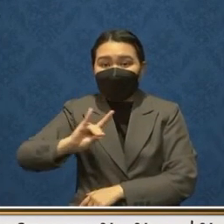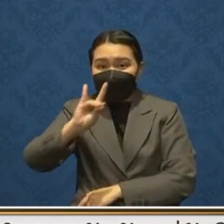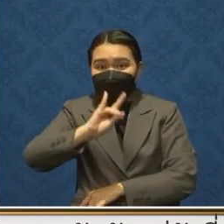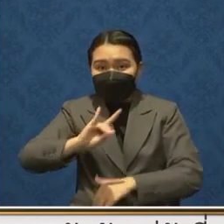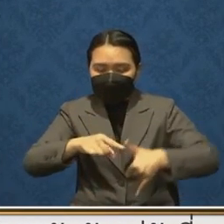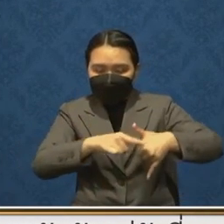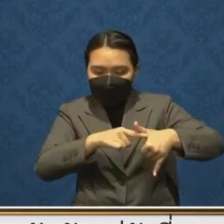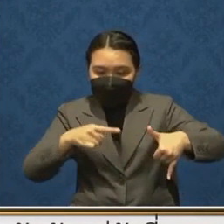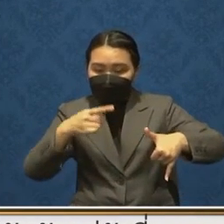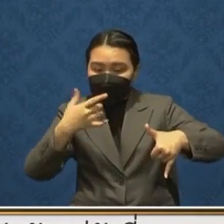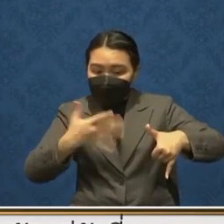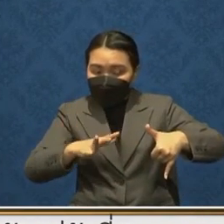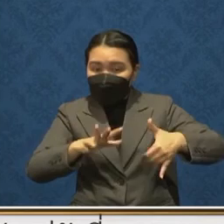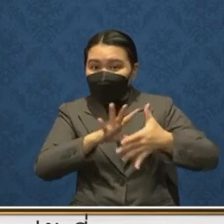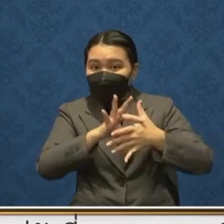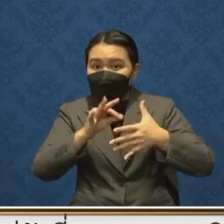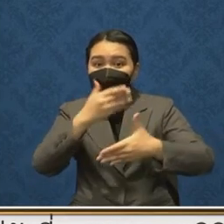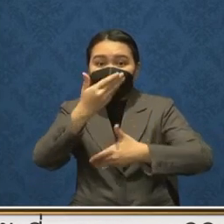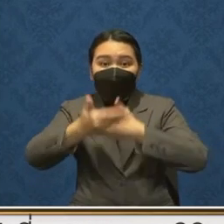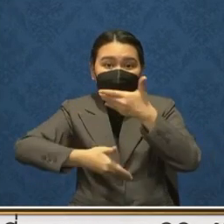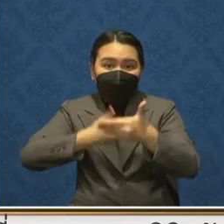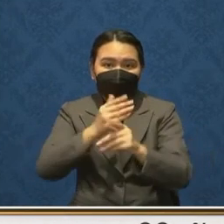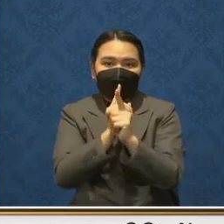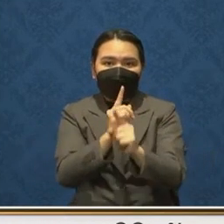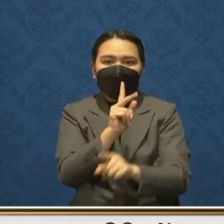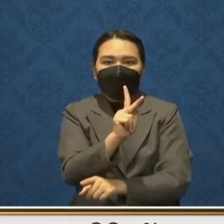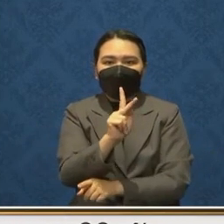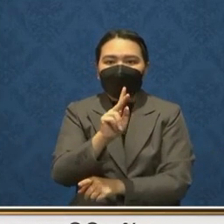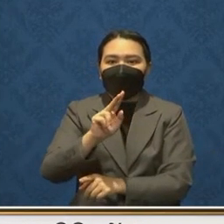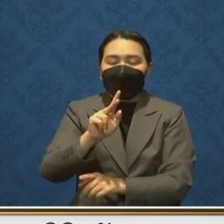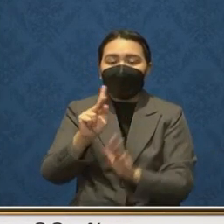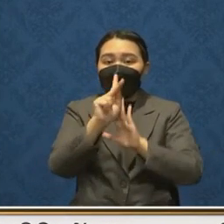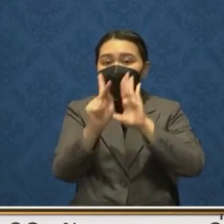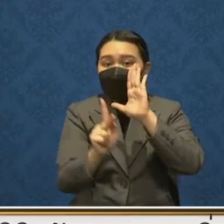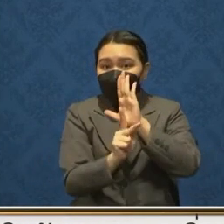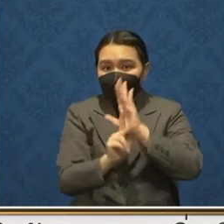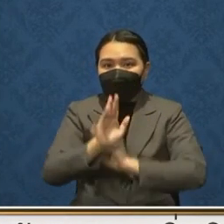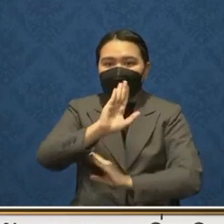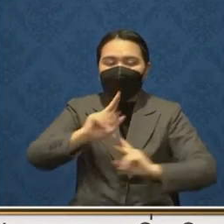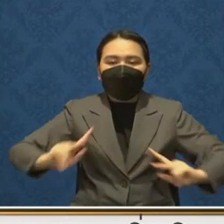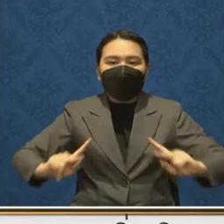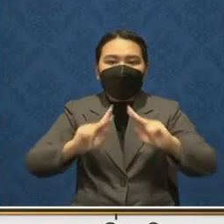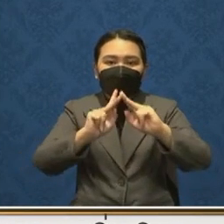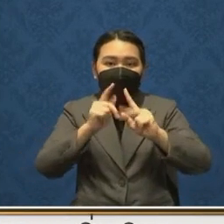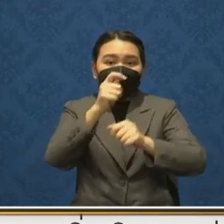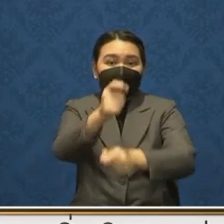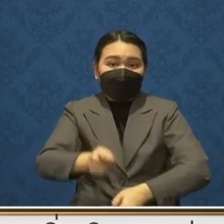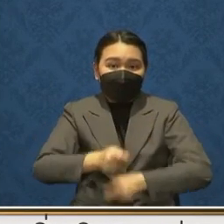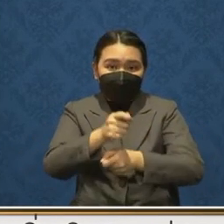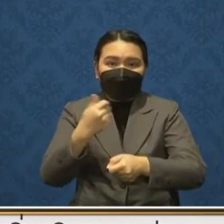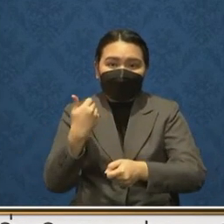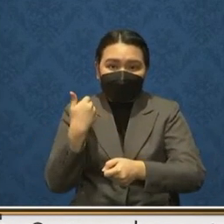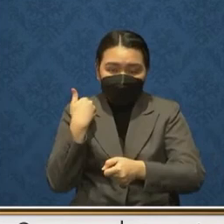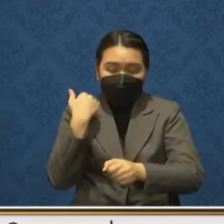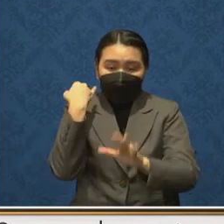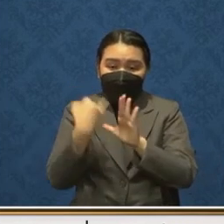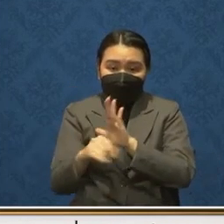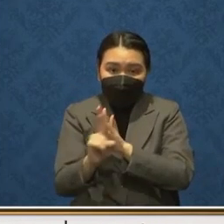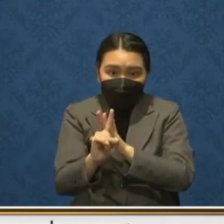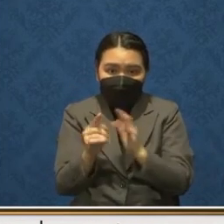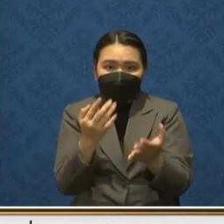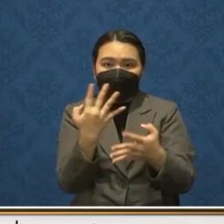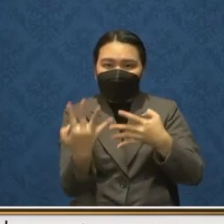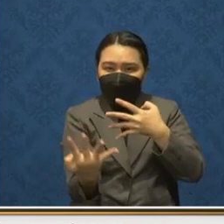ว์ในกฎหมายดูแรกของกระส่วงเกษตมันมีโทษทั้งจํานะครับแล้วก็ปรบนะครับ